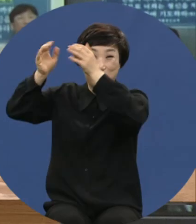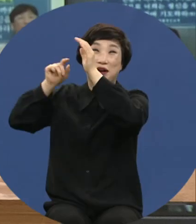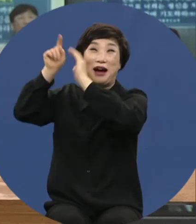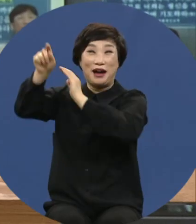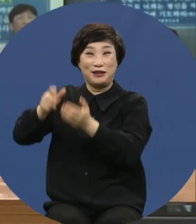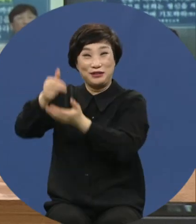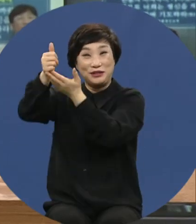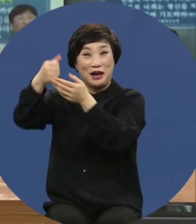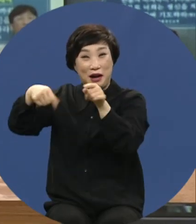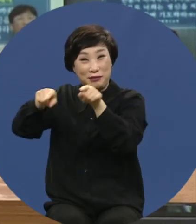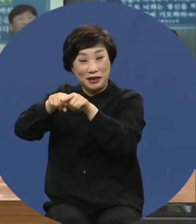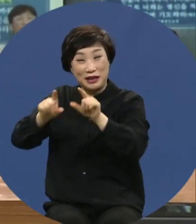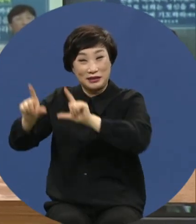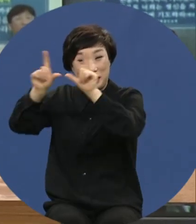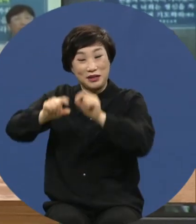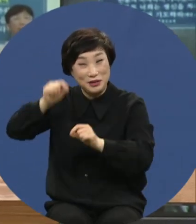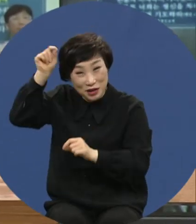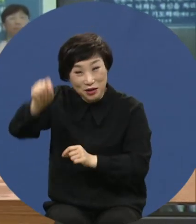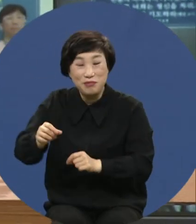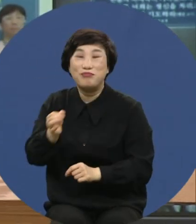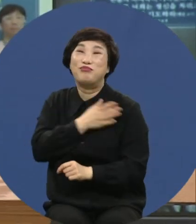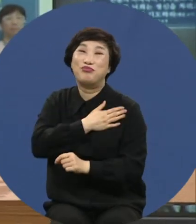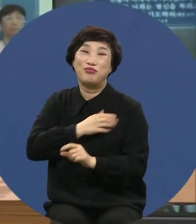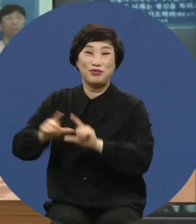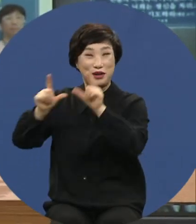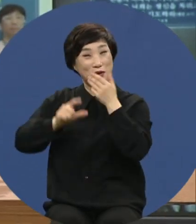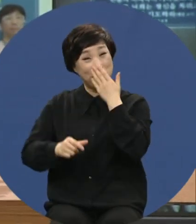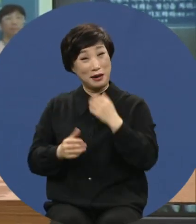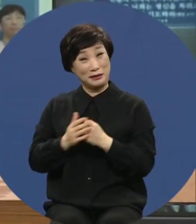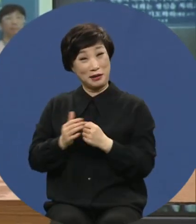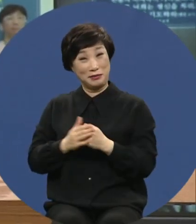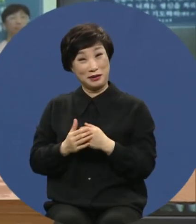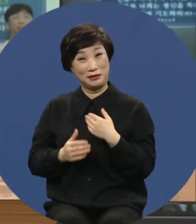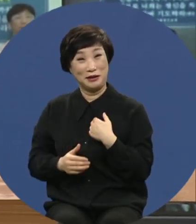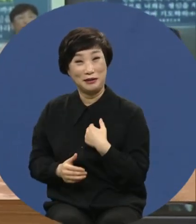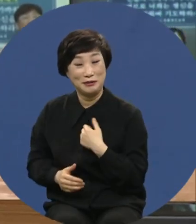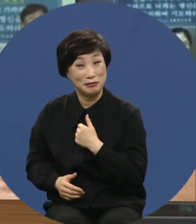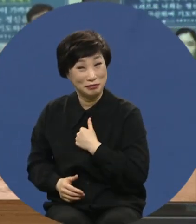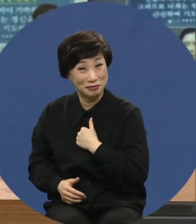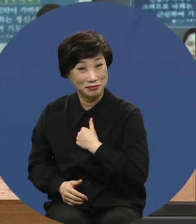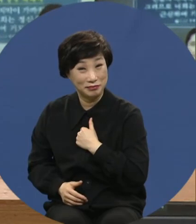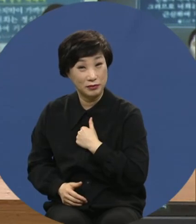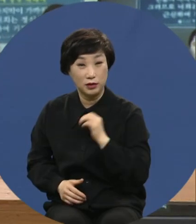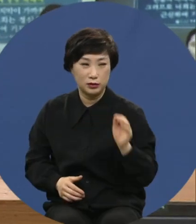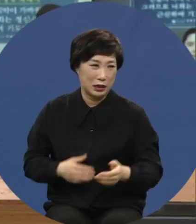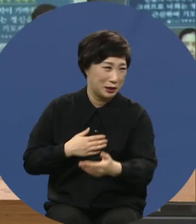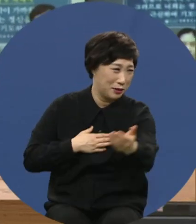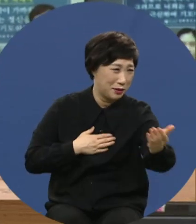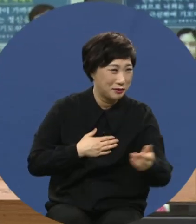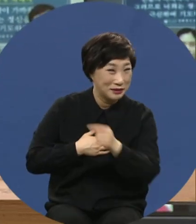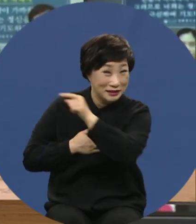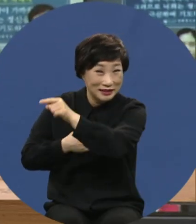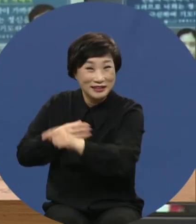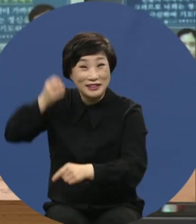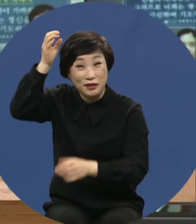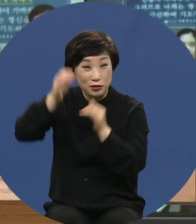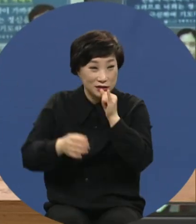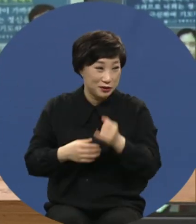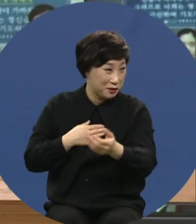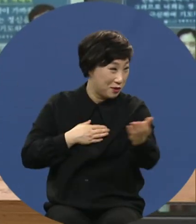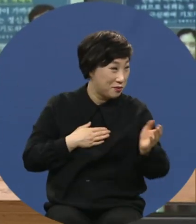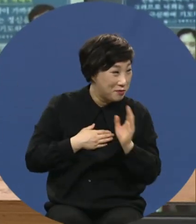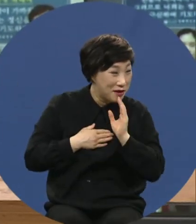천국에서 주님과 함께 영원한 부유로 살 것이니까. 근데 여러분은 그거 다